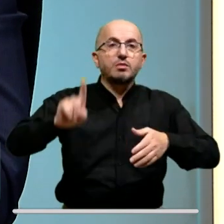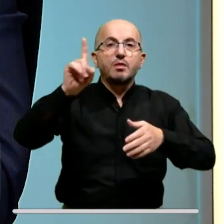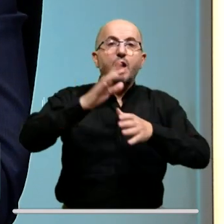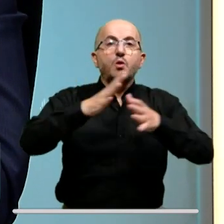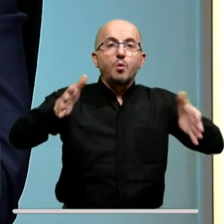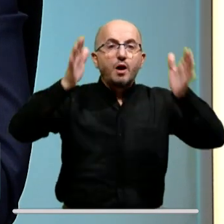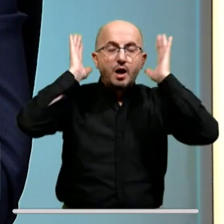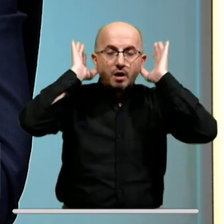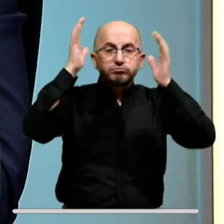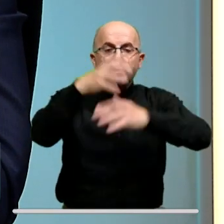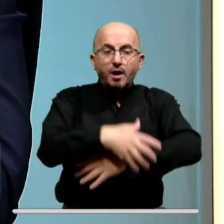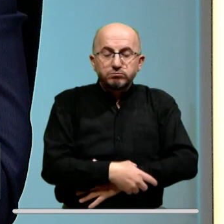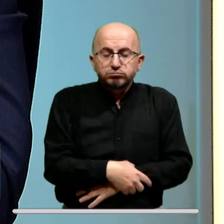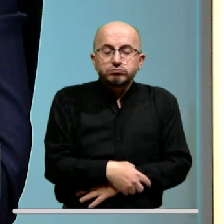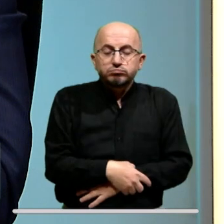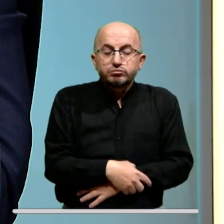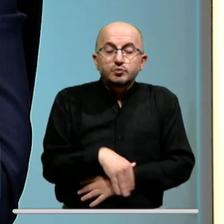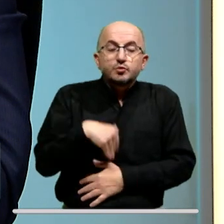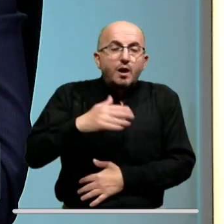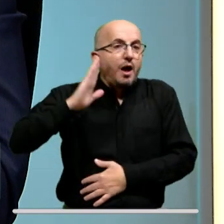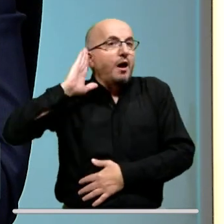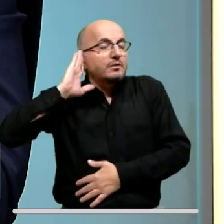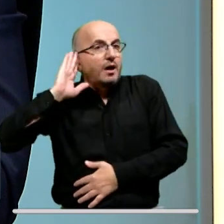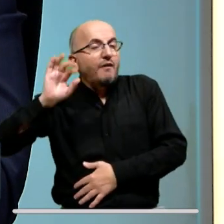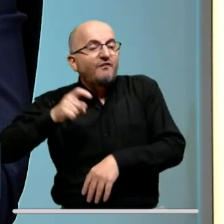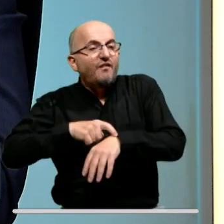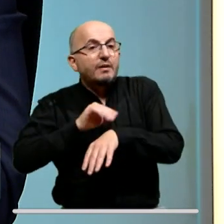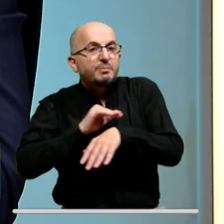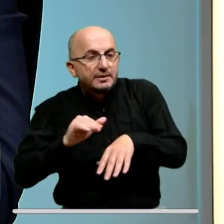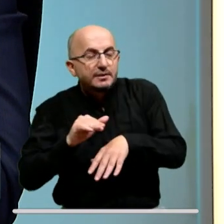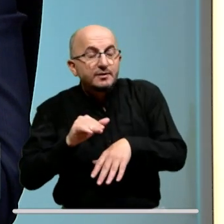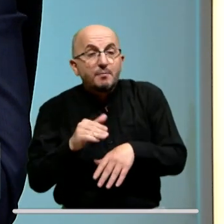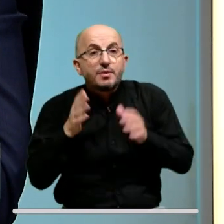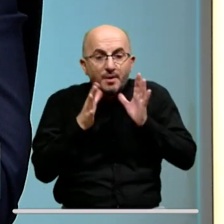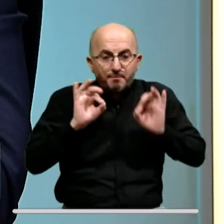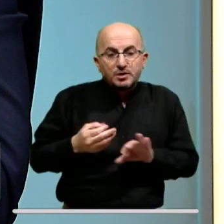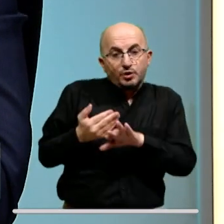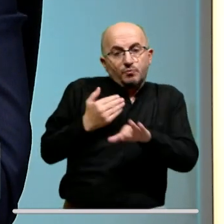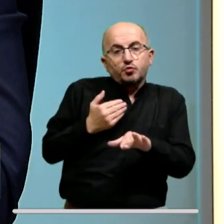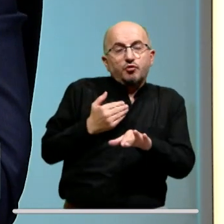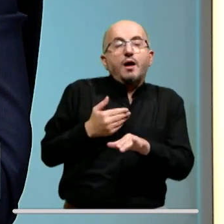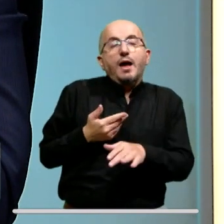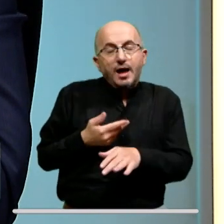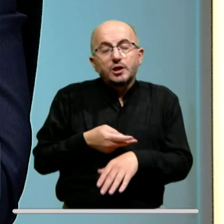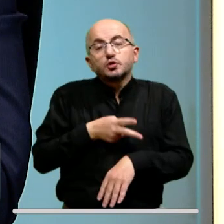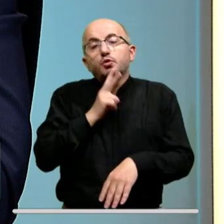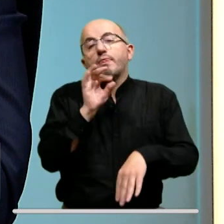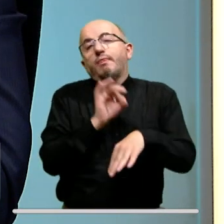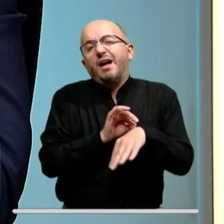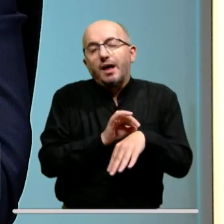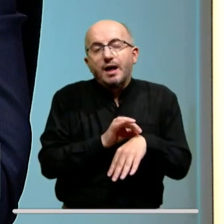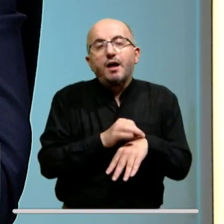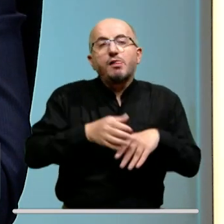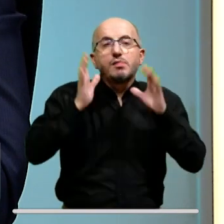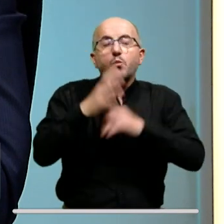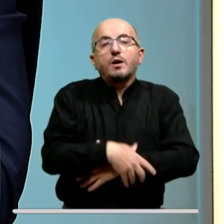diğer vakit girmiş ise, efendim bu kadar tabii geciktirmesin her zaman ama diyelim ki son dakikaya kaldı ve burada